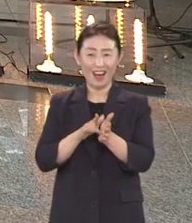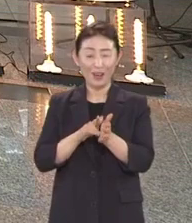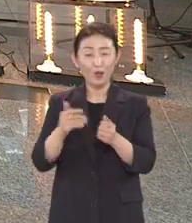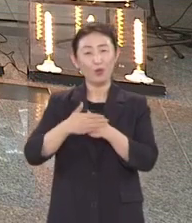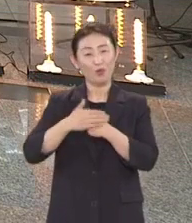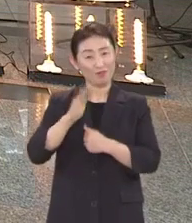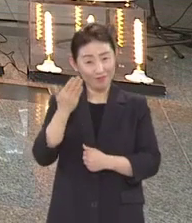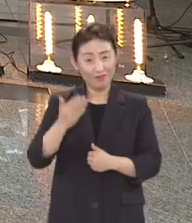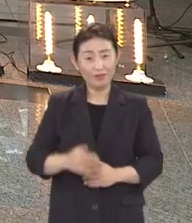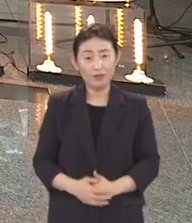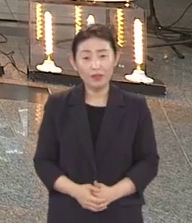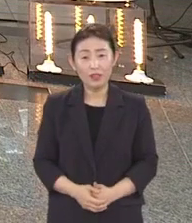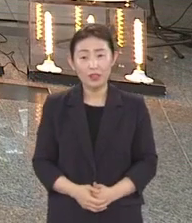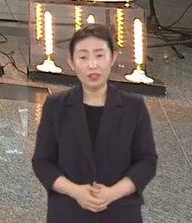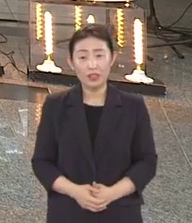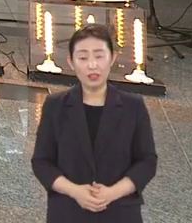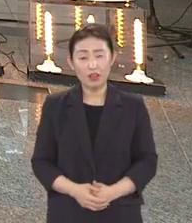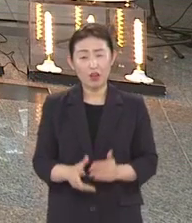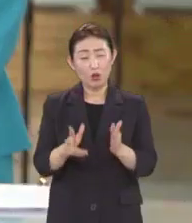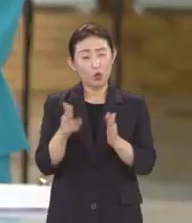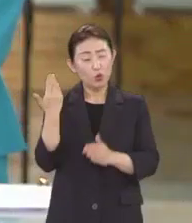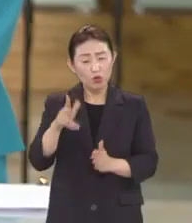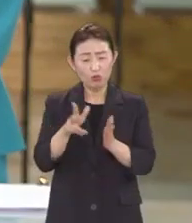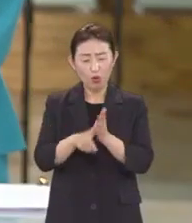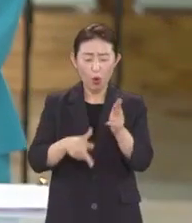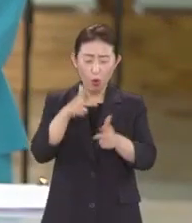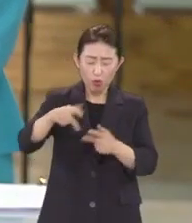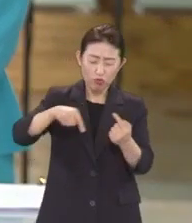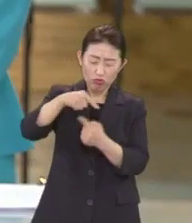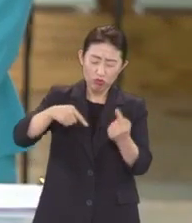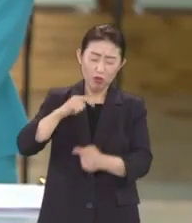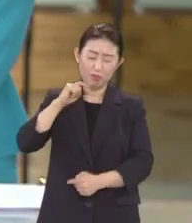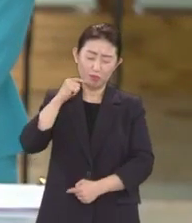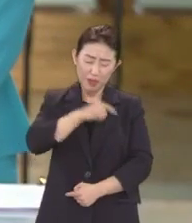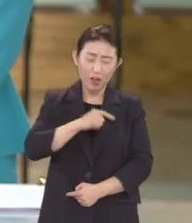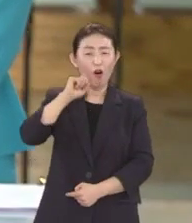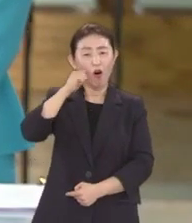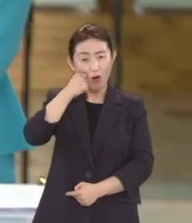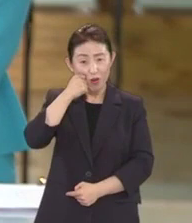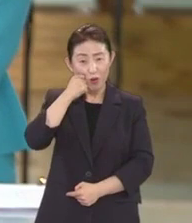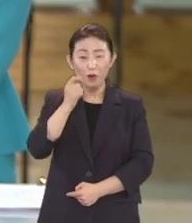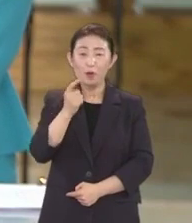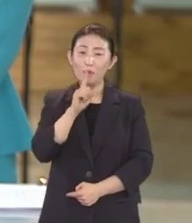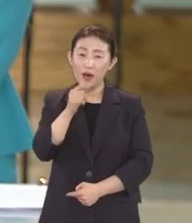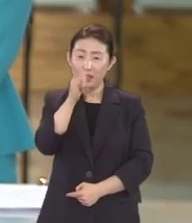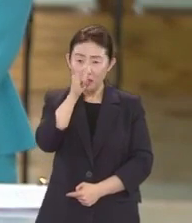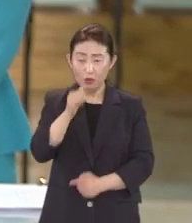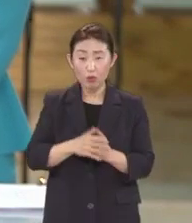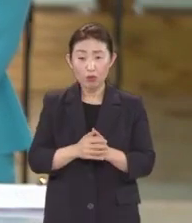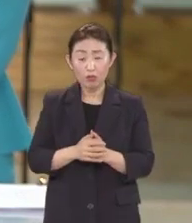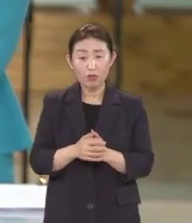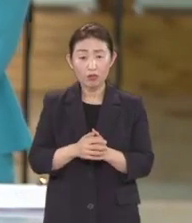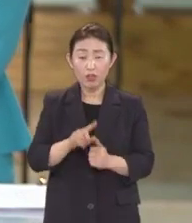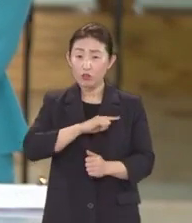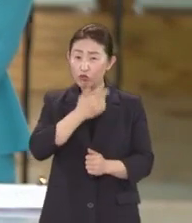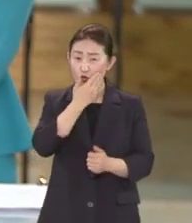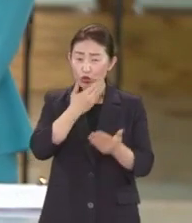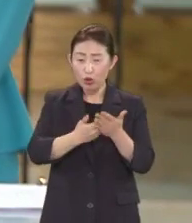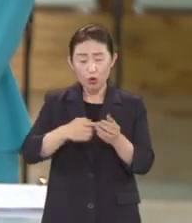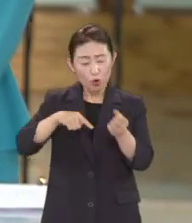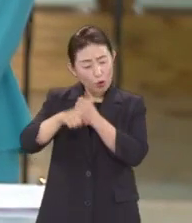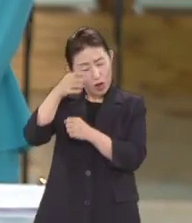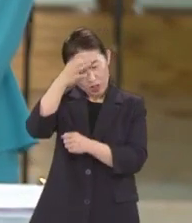드는데요. 우리나라 요즘 뭐 제조업 위기라는 또 목소리가 많습니다. 그런데 이 제조업은 또 과학기술 발전하고 또 밀접한 연관이 있지 않습니까?